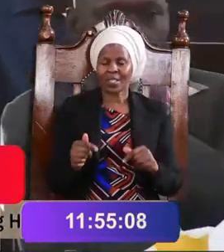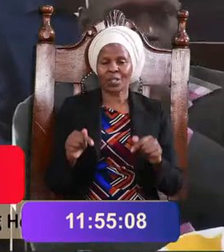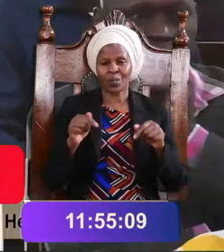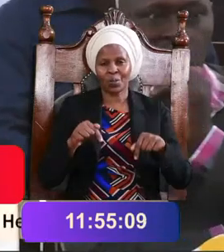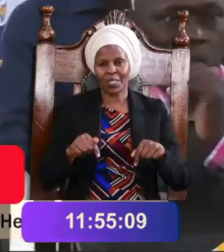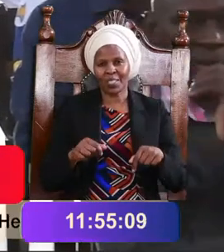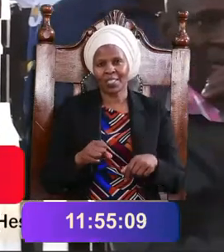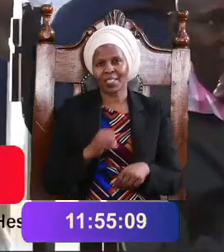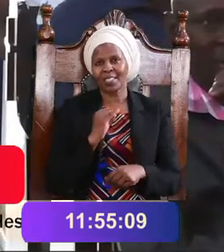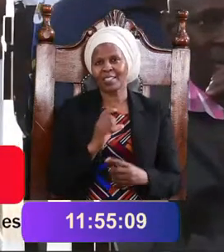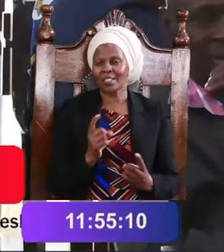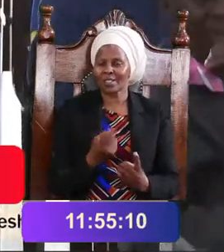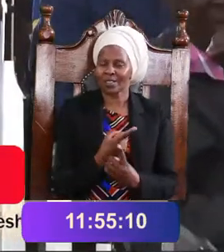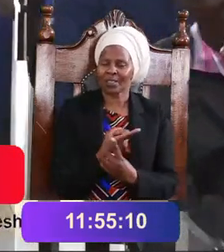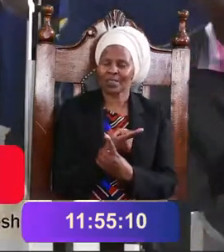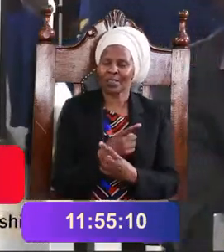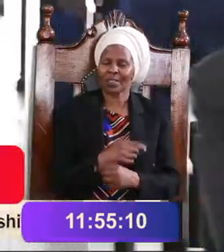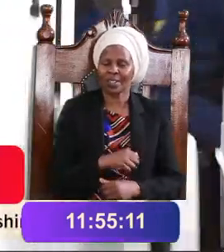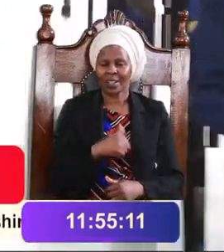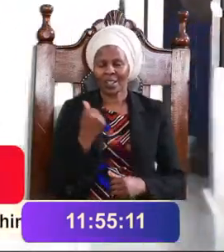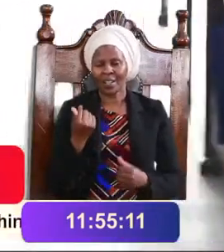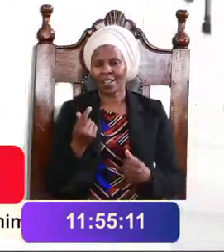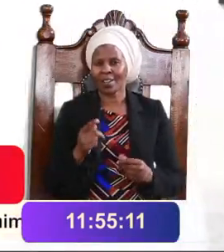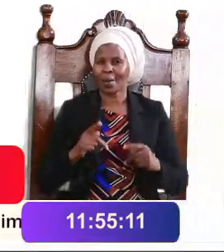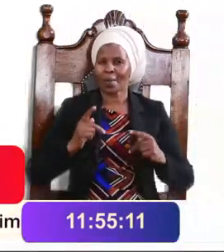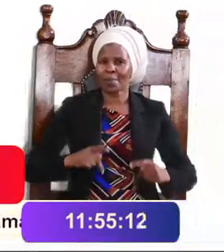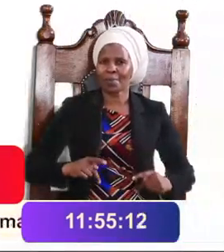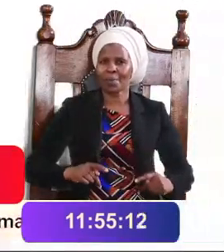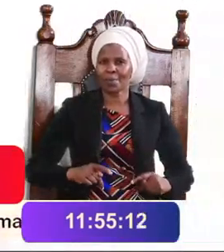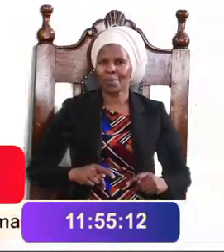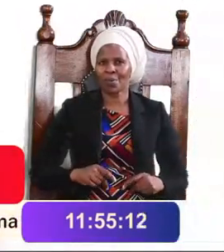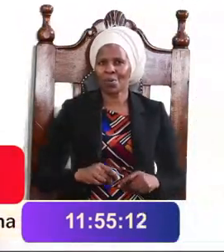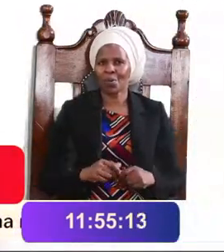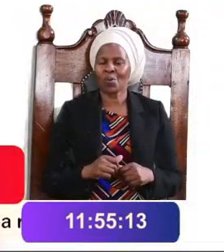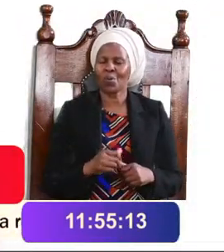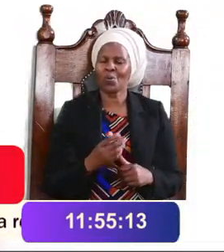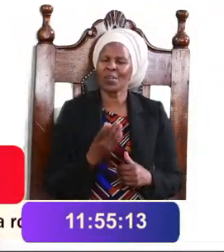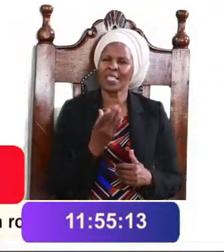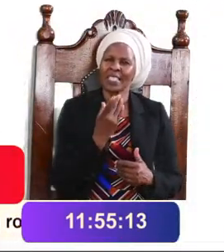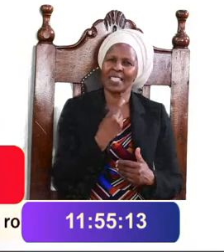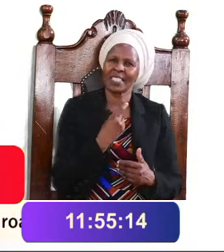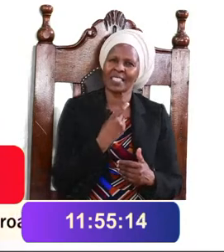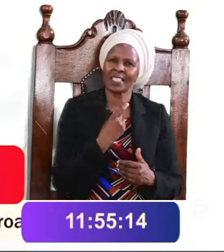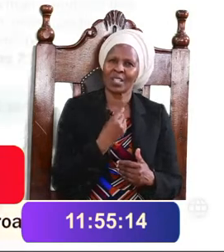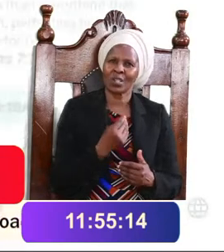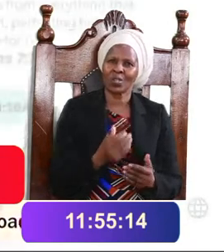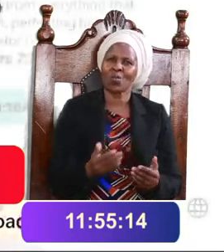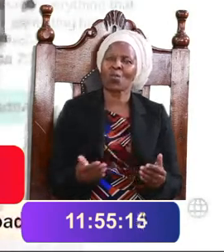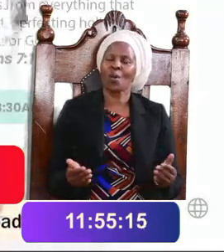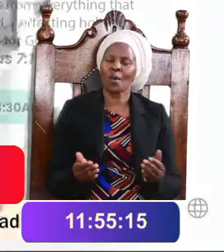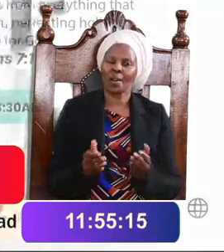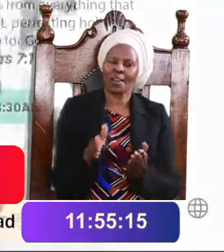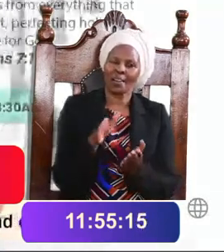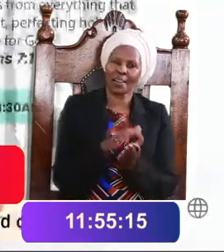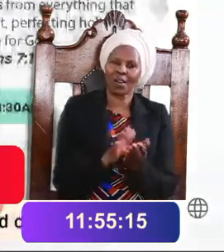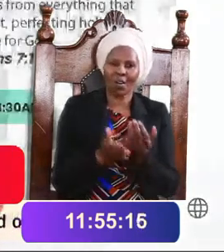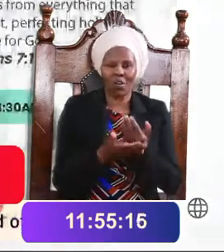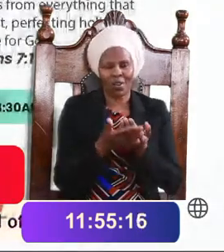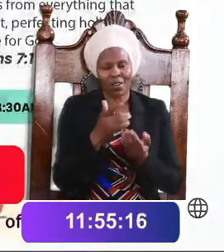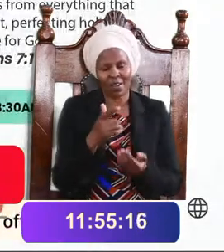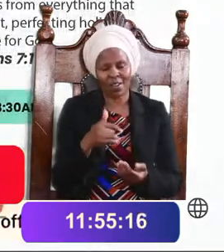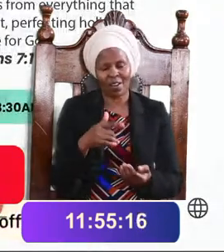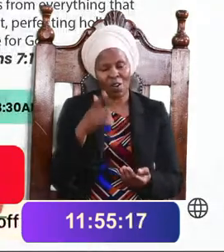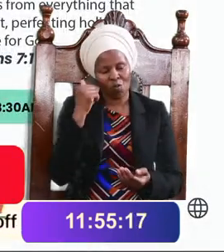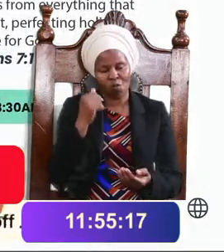imechanganyika sana. Na kuna wale wanafaa kuwa ndio wanatunza ukweli, lakini hata